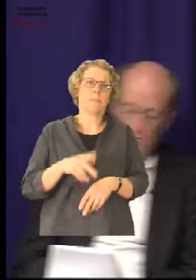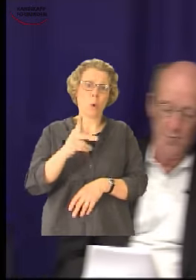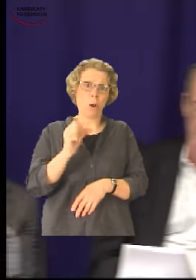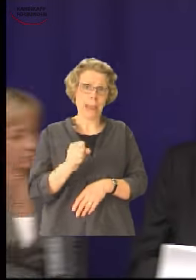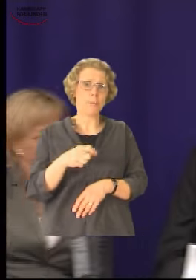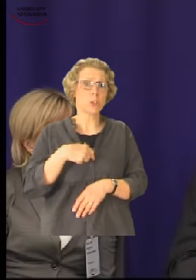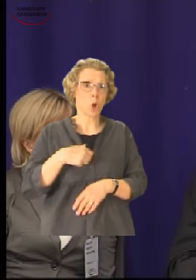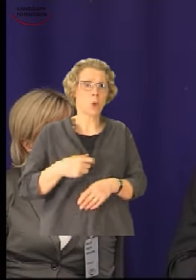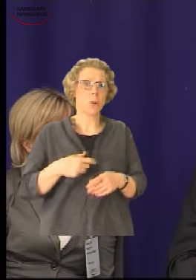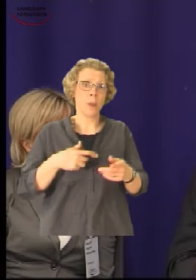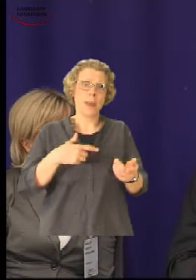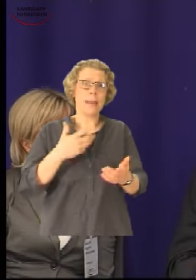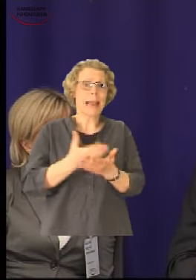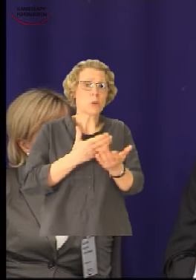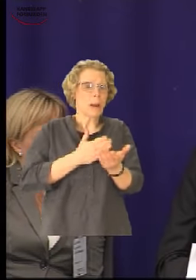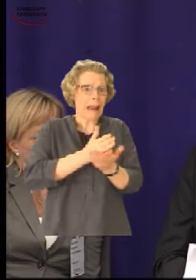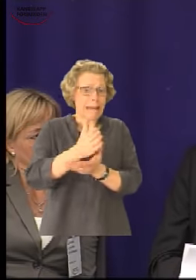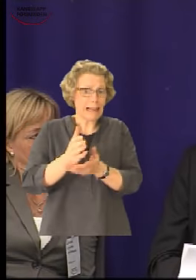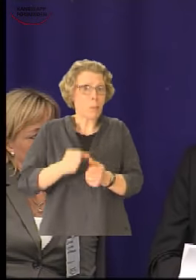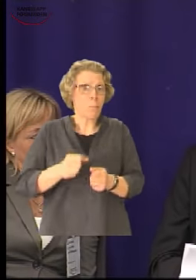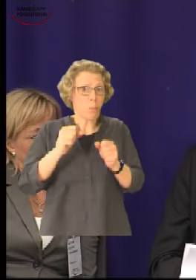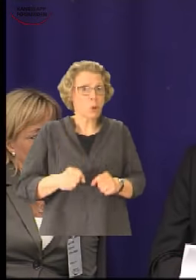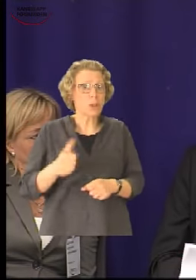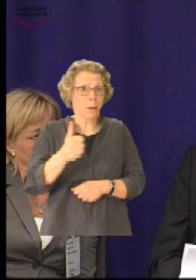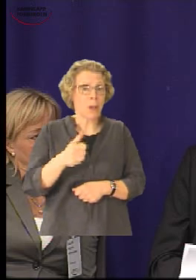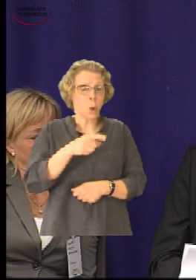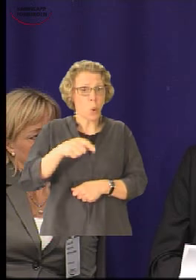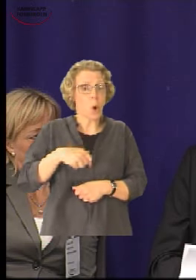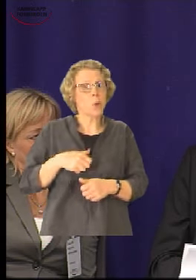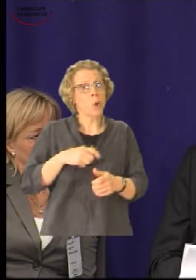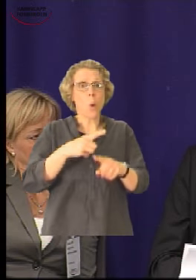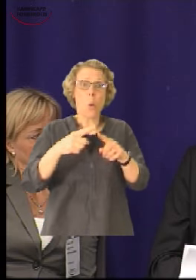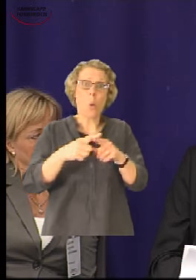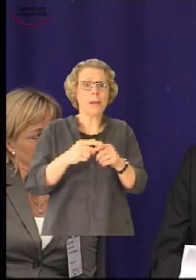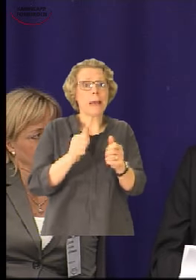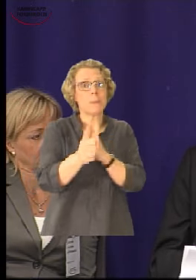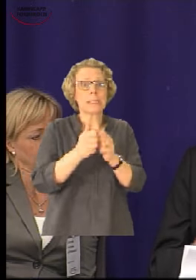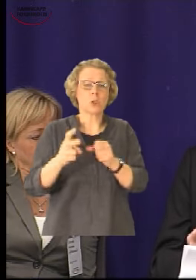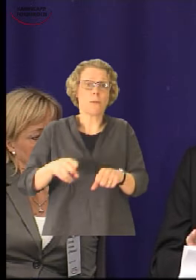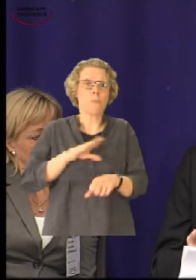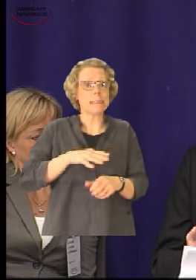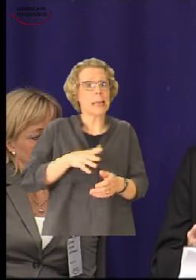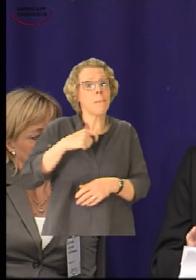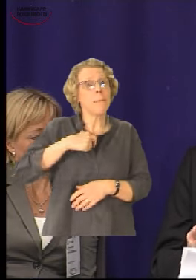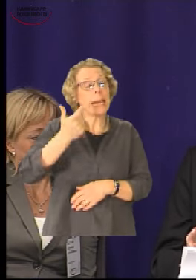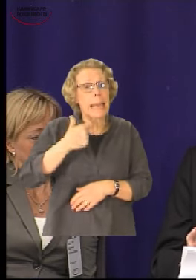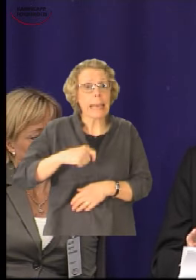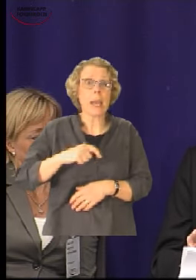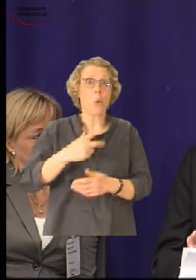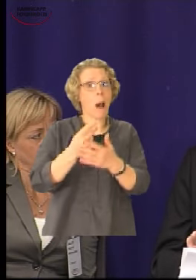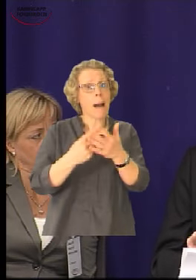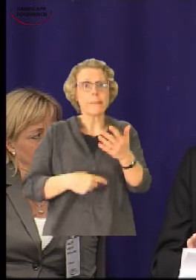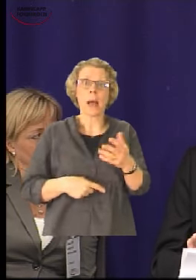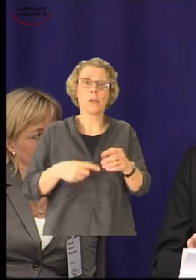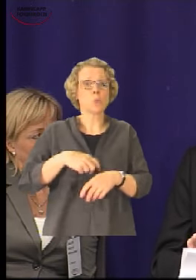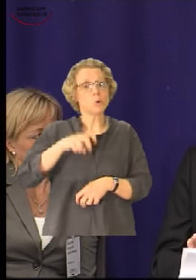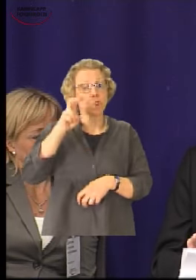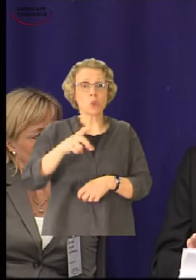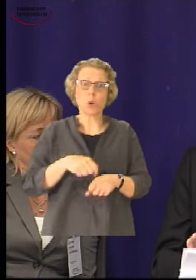riktlinjer? Du har ju partivänner som sitter i Blekinge, Västra Götaland och Jämtland som anses vara dåliga landsting för patienter med